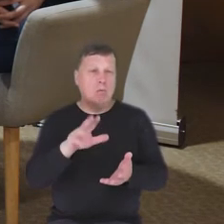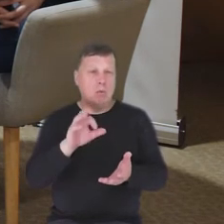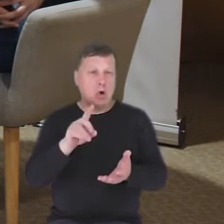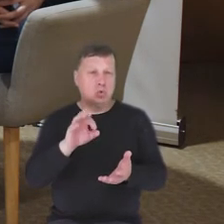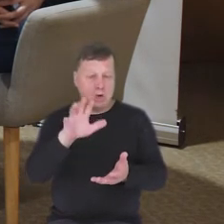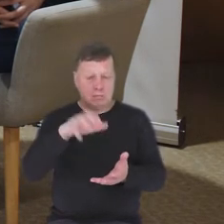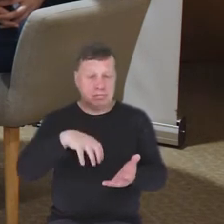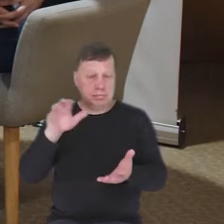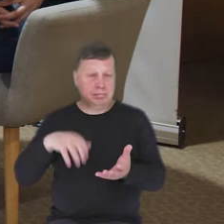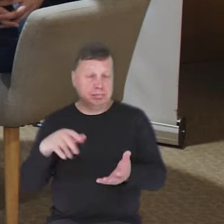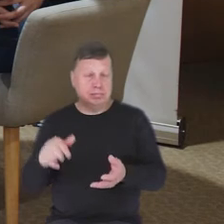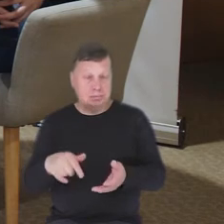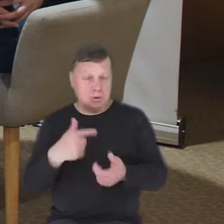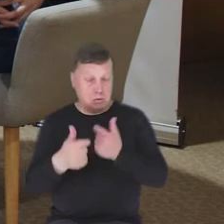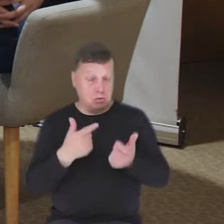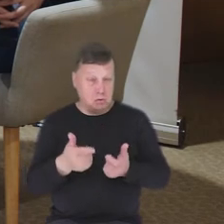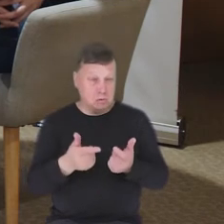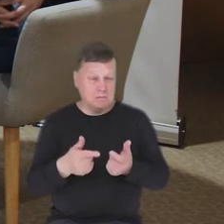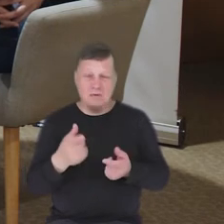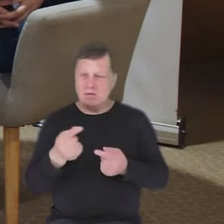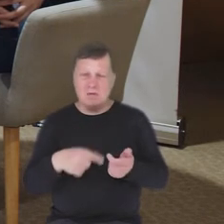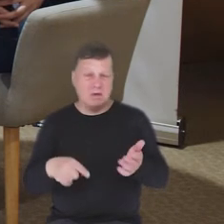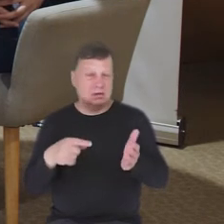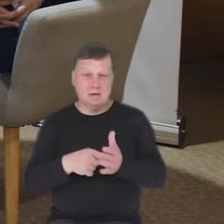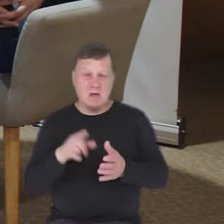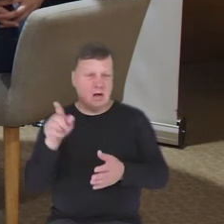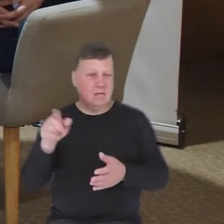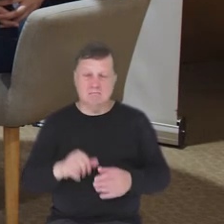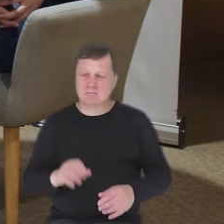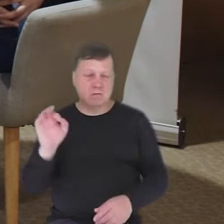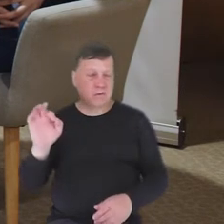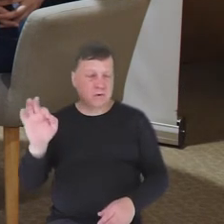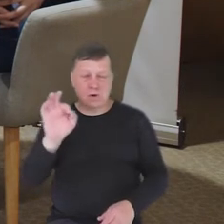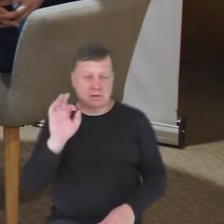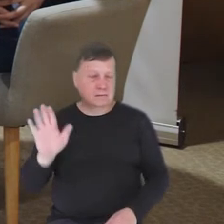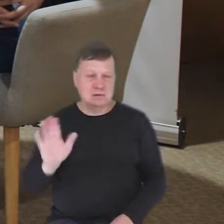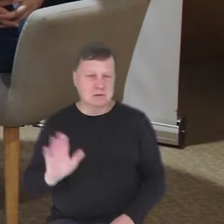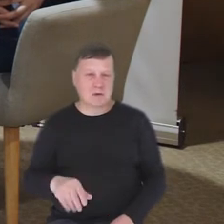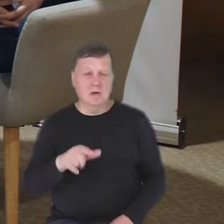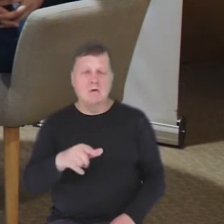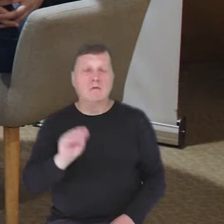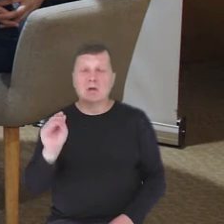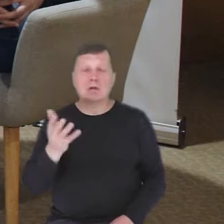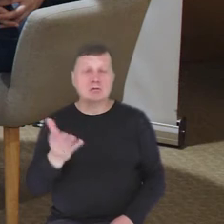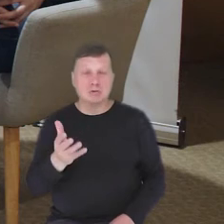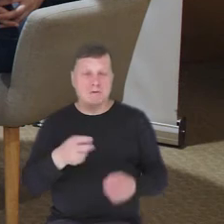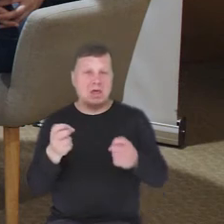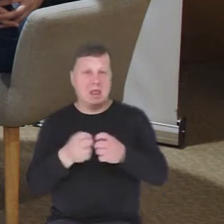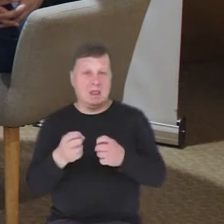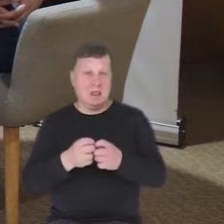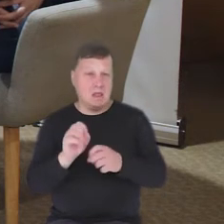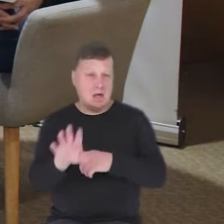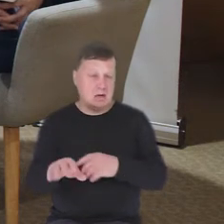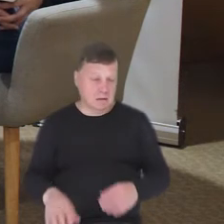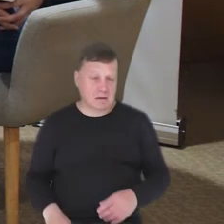tutaj trochę się mija z celem dla nich. Także tu bardziej internet, a co